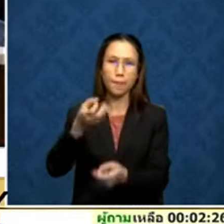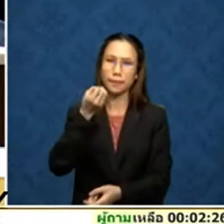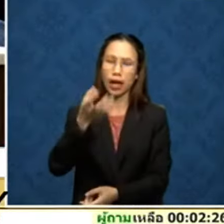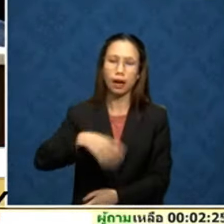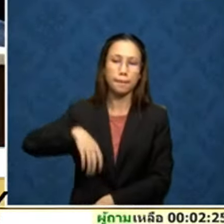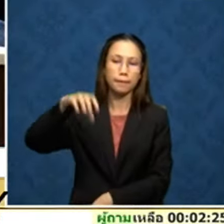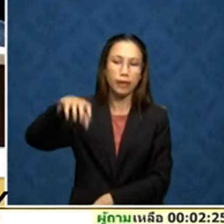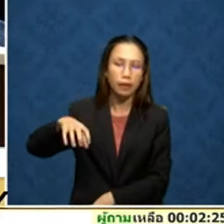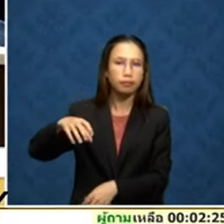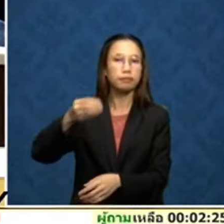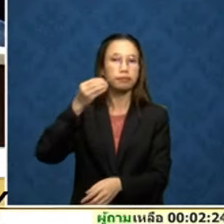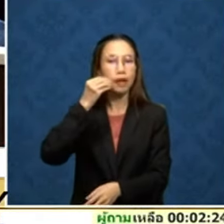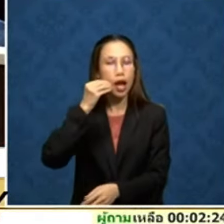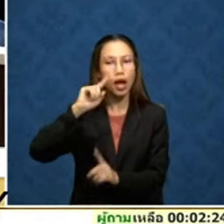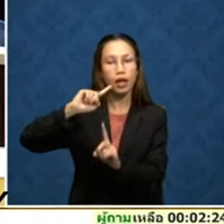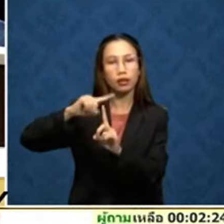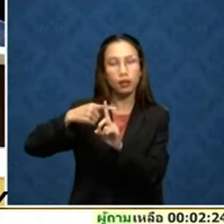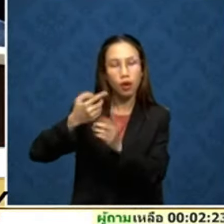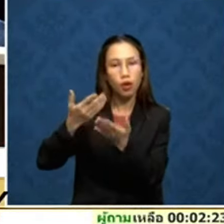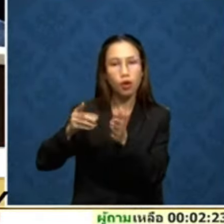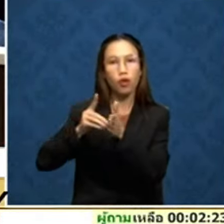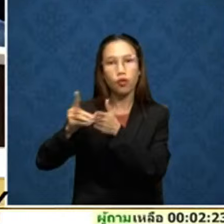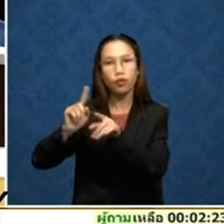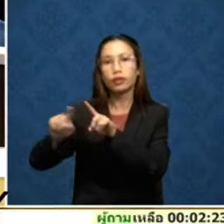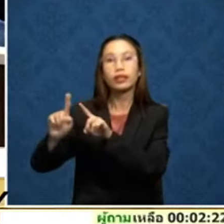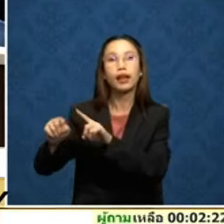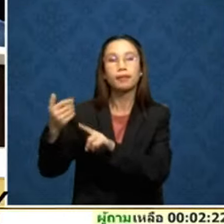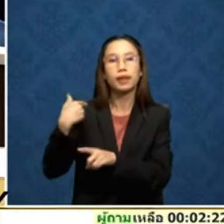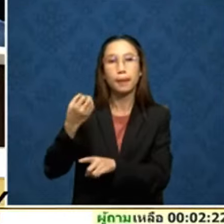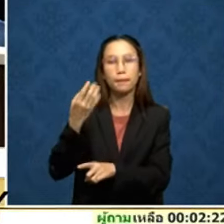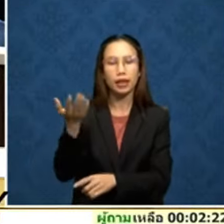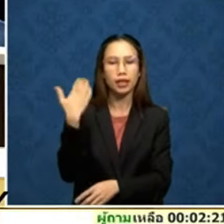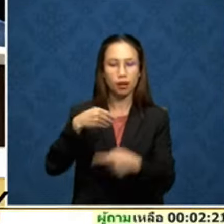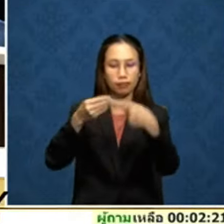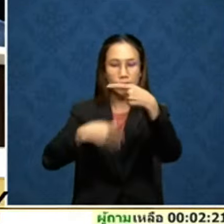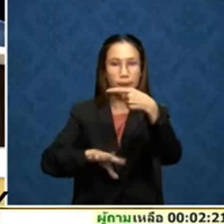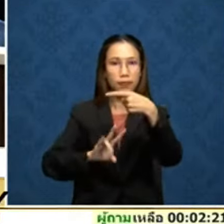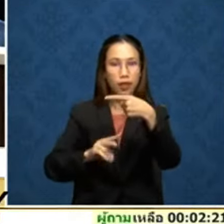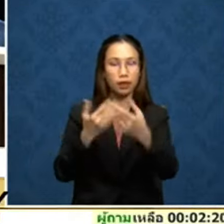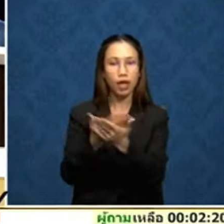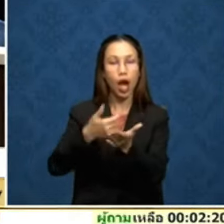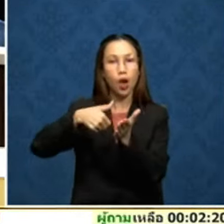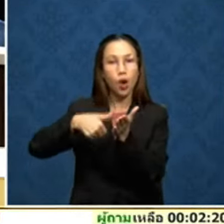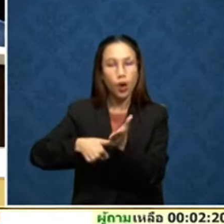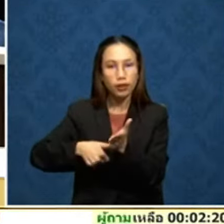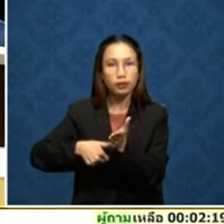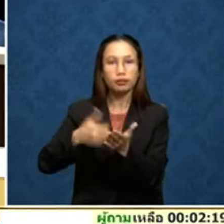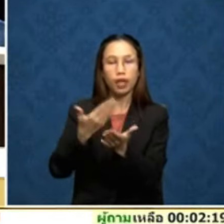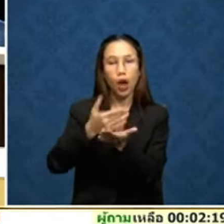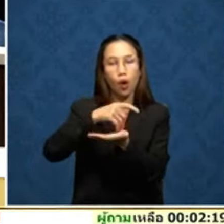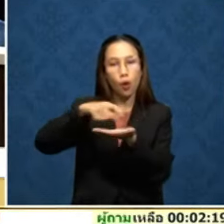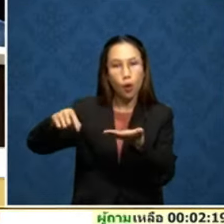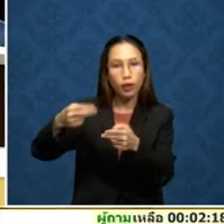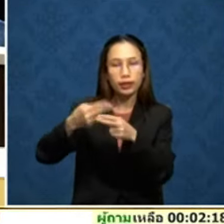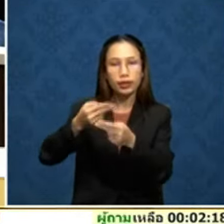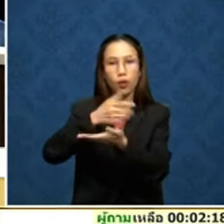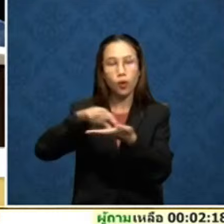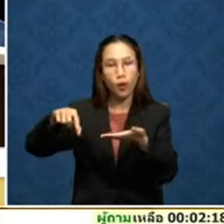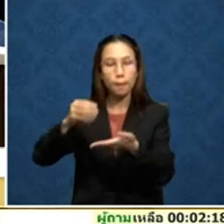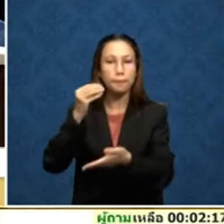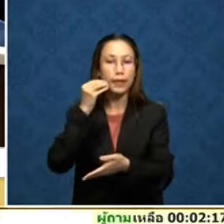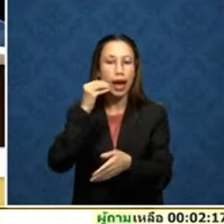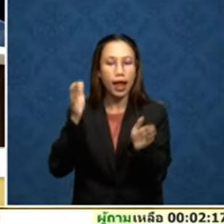ค่ะท่านประธานก็เดือนเมษาเนี่ยออกมาก่อนหน้านี้นะคะ7มาตรการมีทั้งลดค่าธรรมเนียมโอนนะคะถ้าทำเป็นการโอนเนี่ยลดตั้งแต่บ้านเล็ก